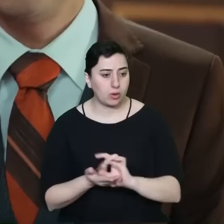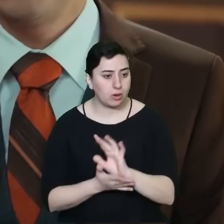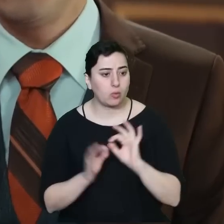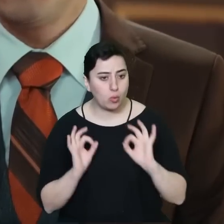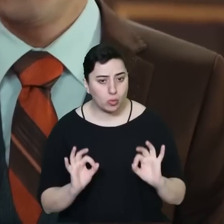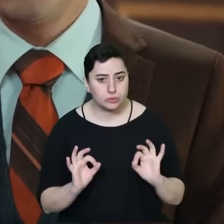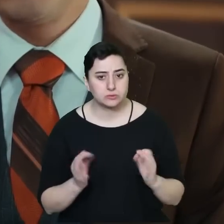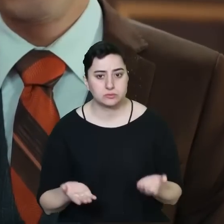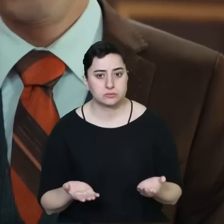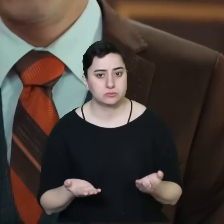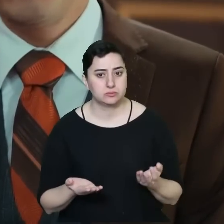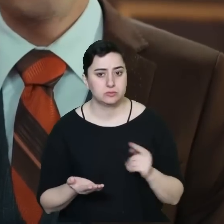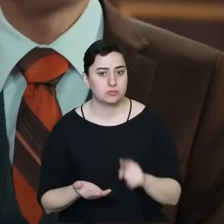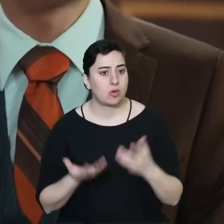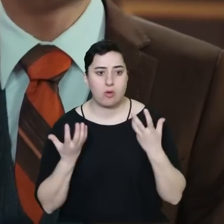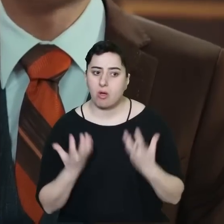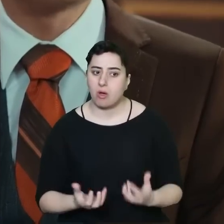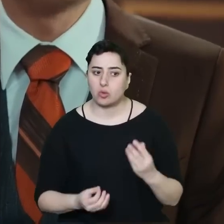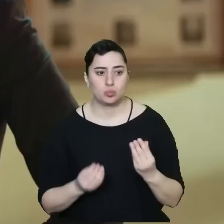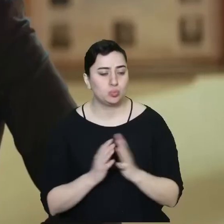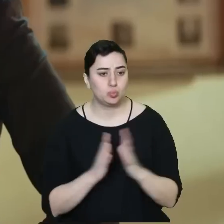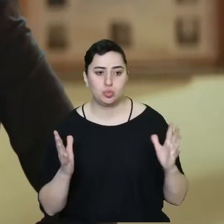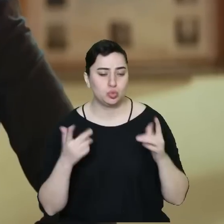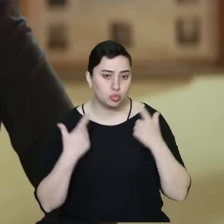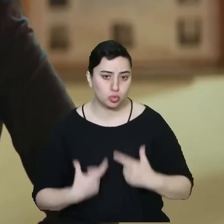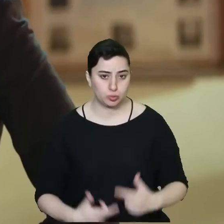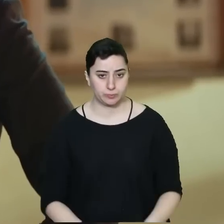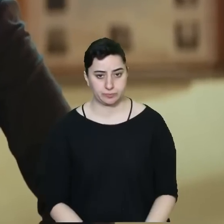mı? Biz bu bedeli ödeyemeyiz arkadaşlar.